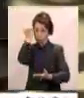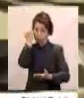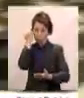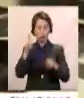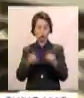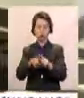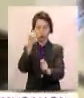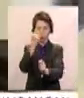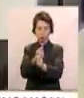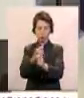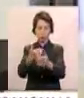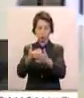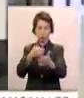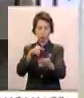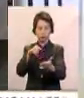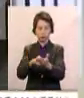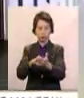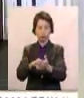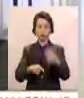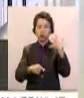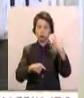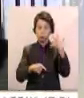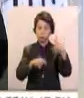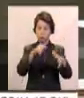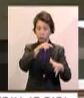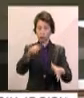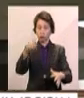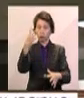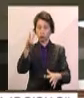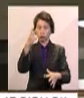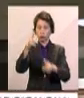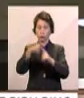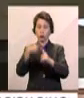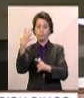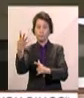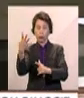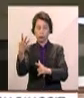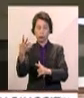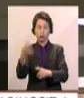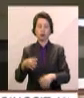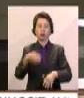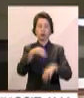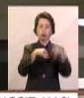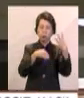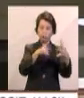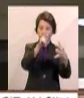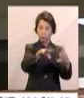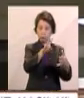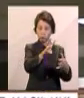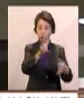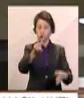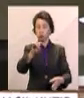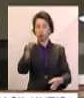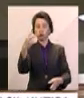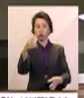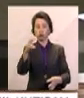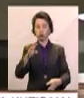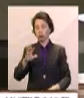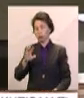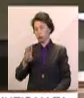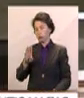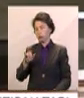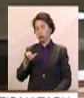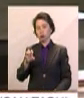mana ditetapkan sebelum ini, iaitu pada 15 hingga 17 April depan. Pada 14 Jun 2017, Biyin